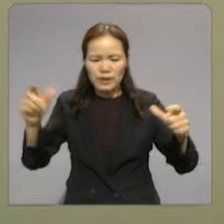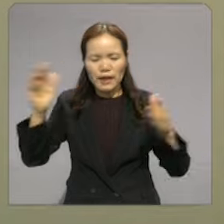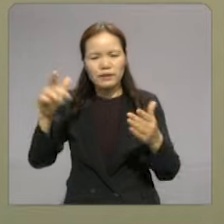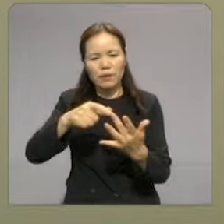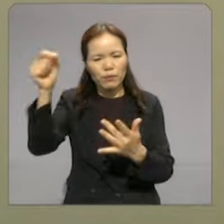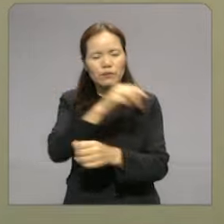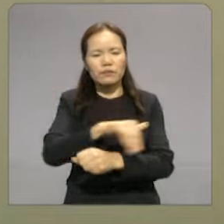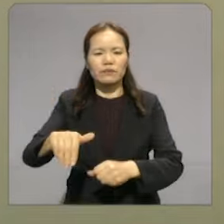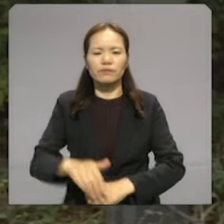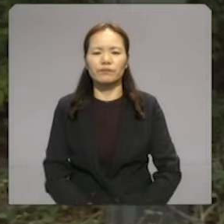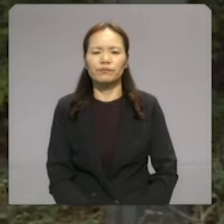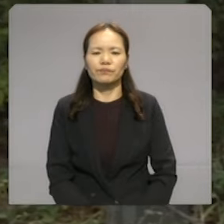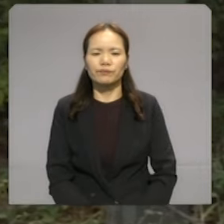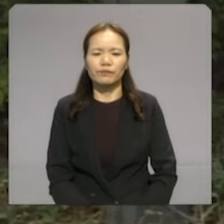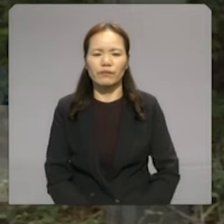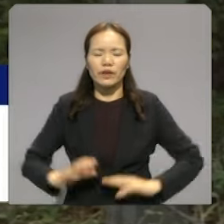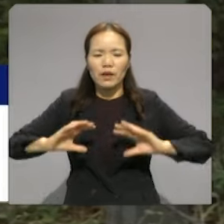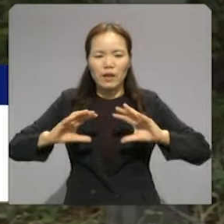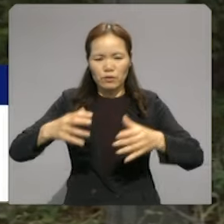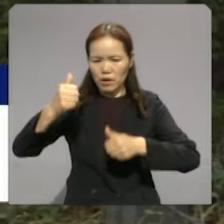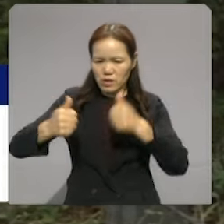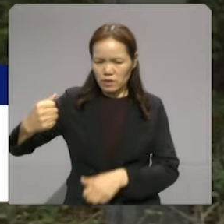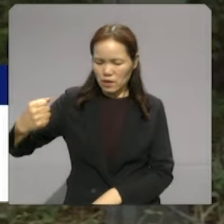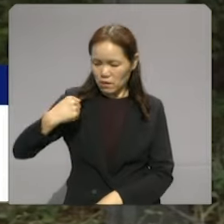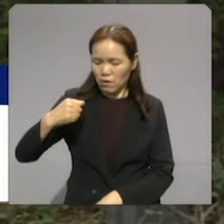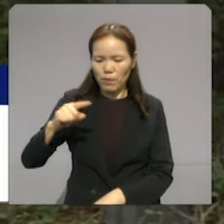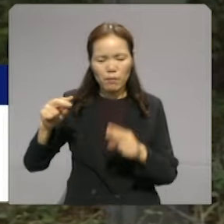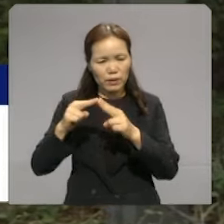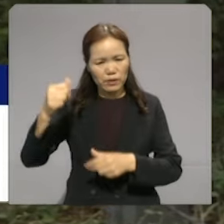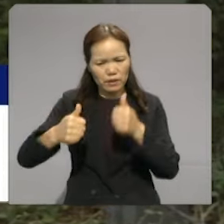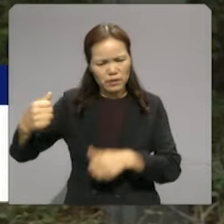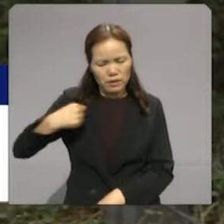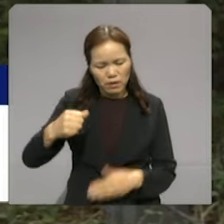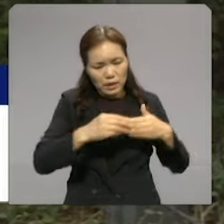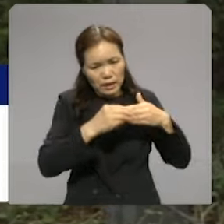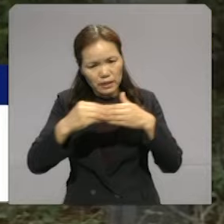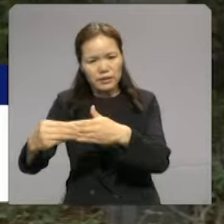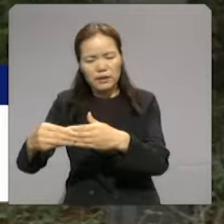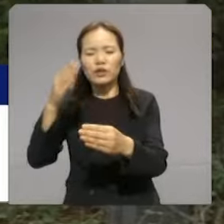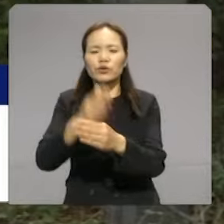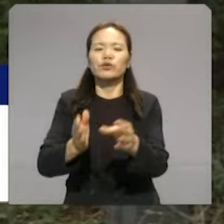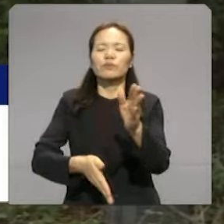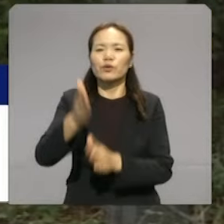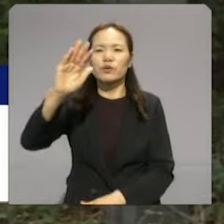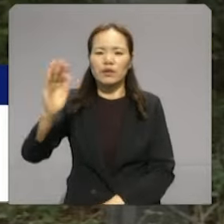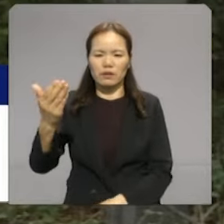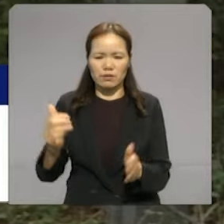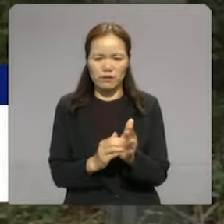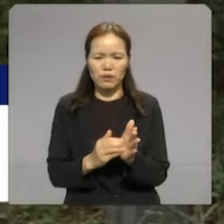계획입니다. 국가 경쟁력을 반도체 경쟁력을 끌고 나갈 그런 중심 도시가